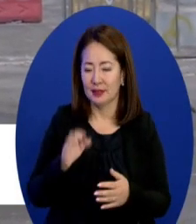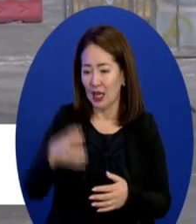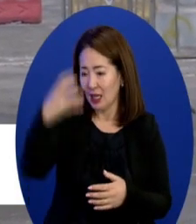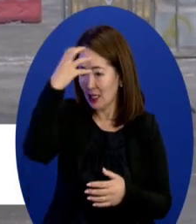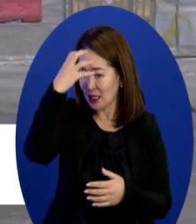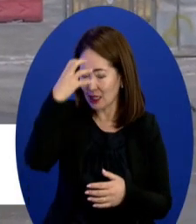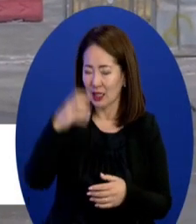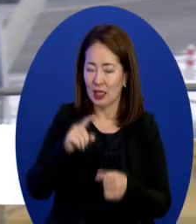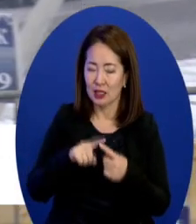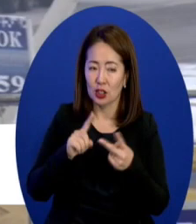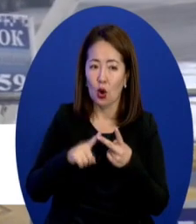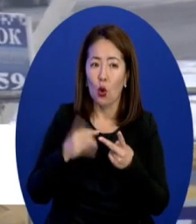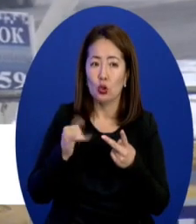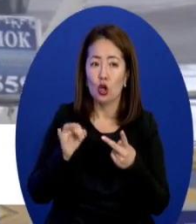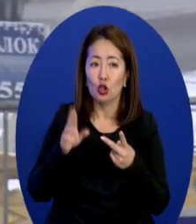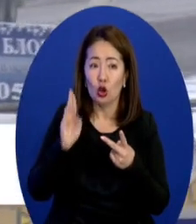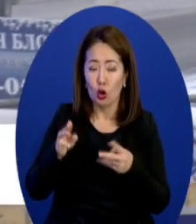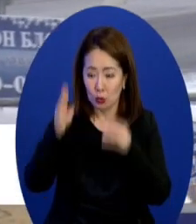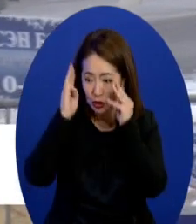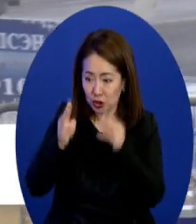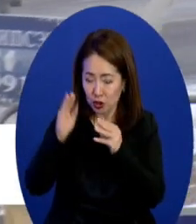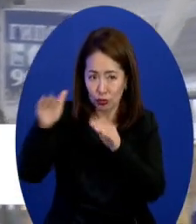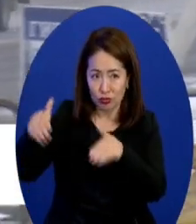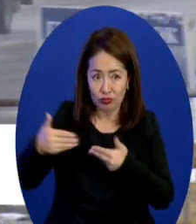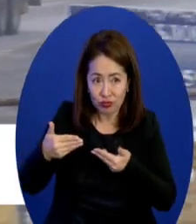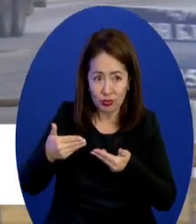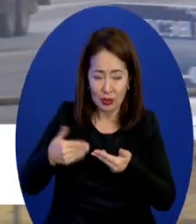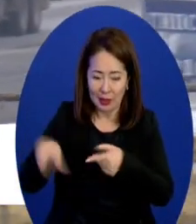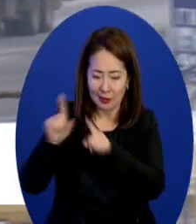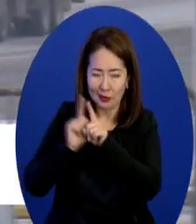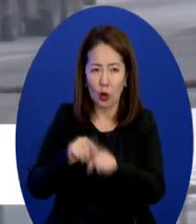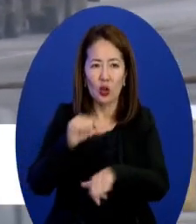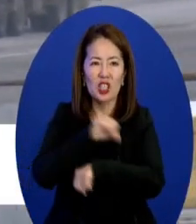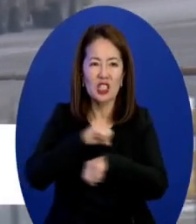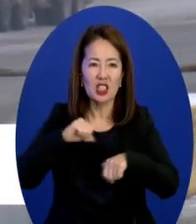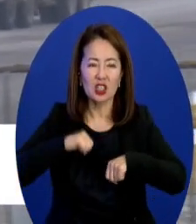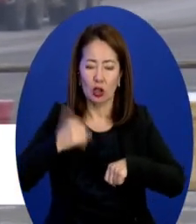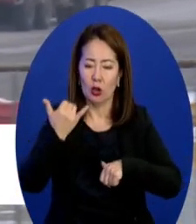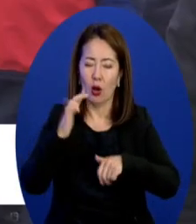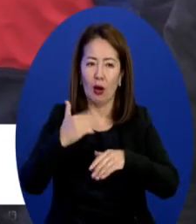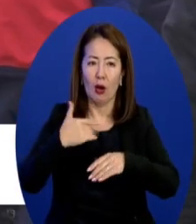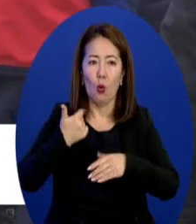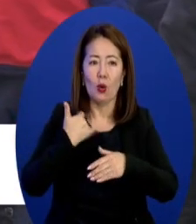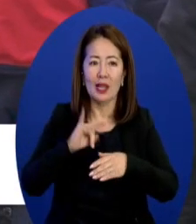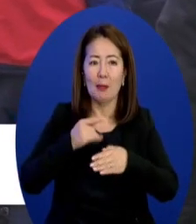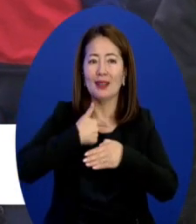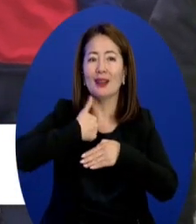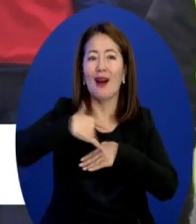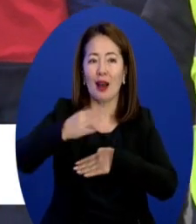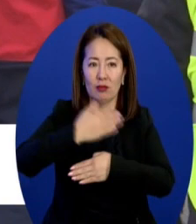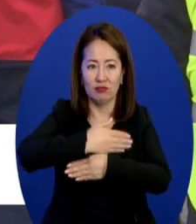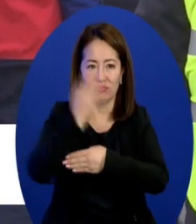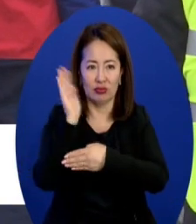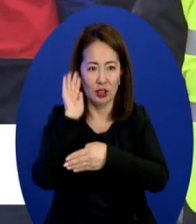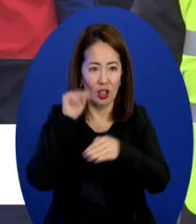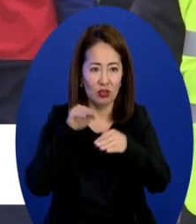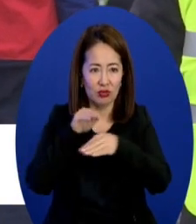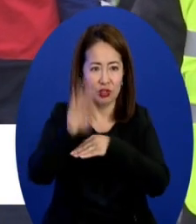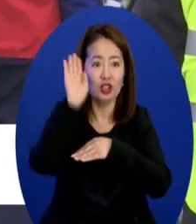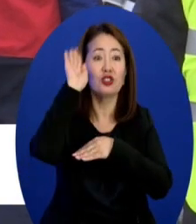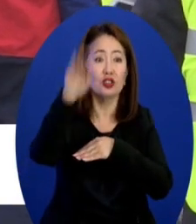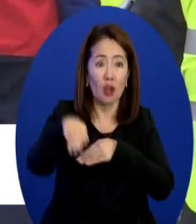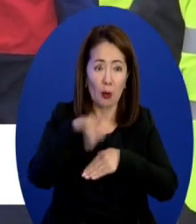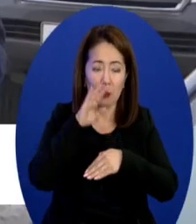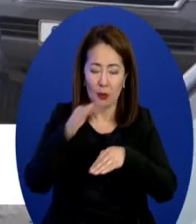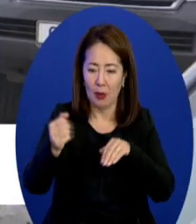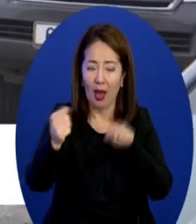улсын онцгой комиссийн өмнө гаргасан шийдвэрийн дагуу иргэд Улаанбаатар хотоос орон нутг руу аймагудаас нийслэл рүү зорчих хөдөлгөөн